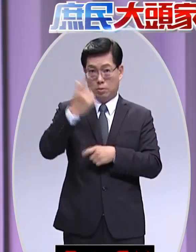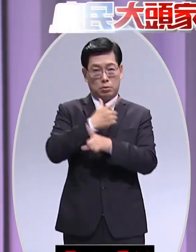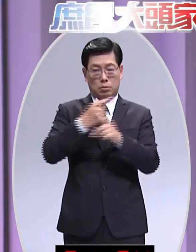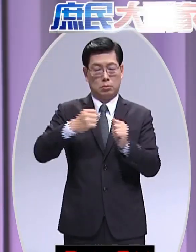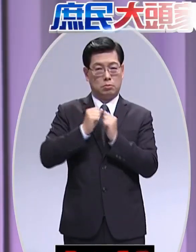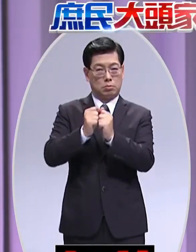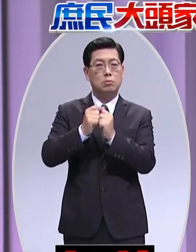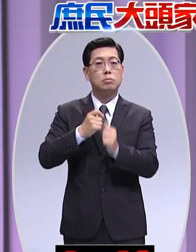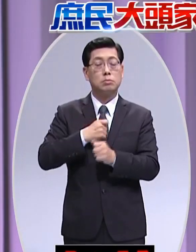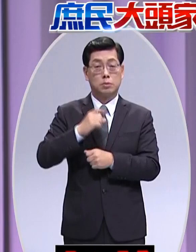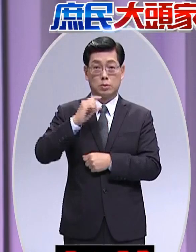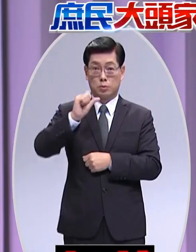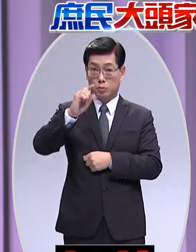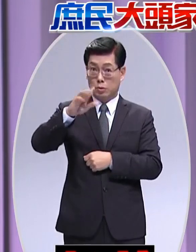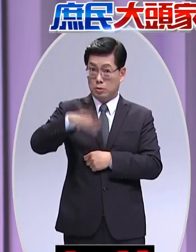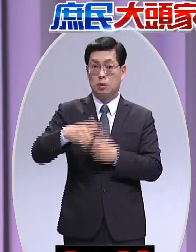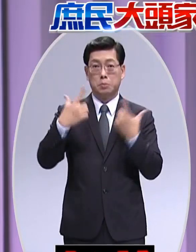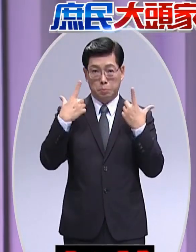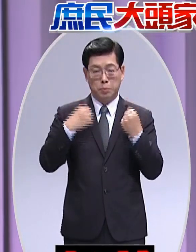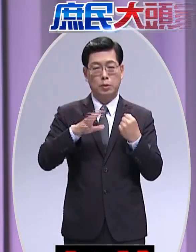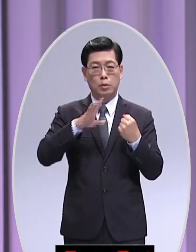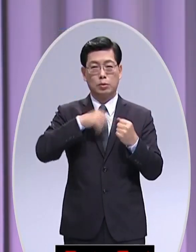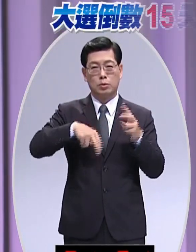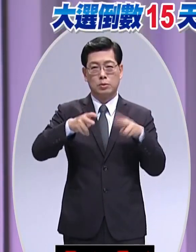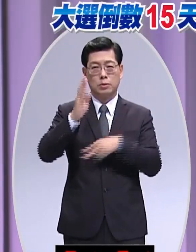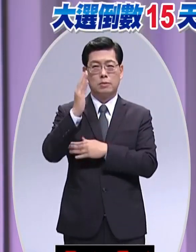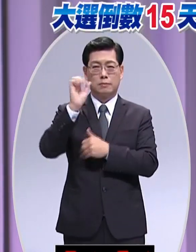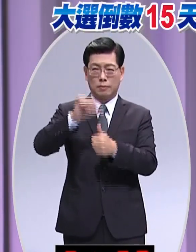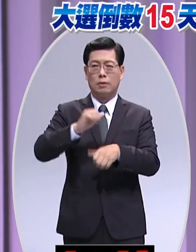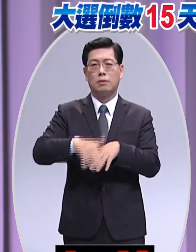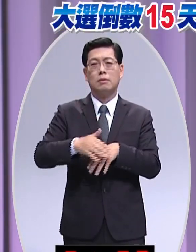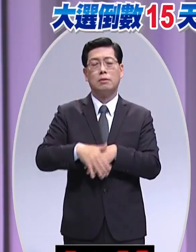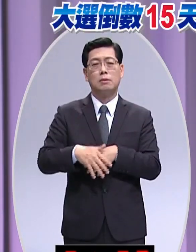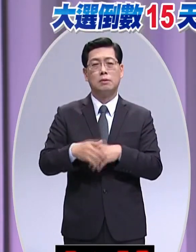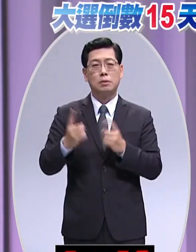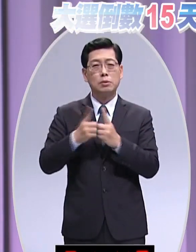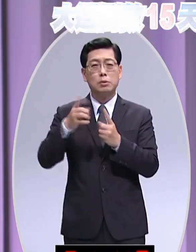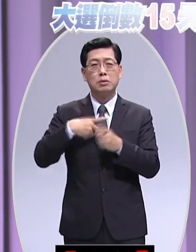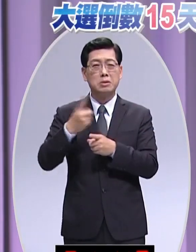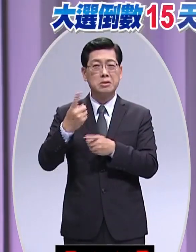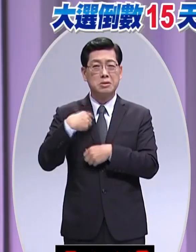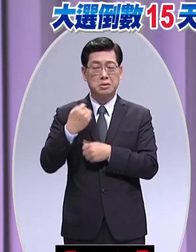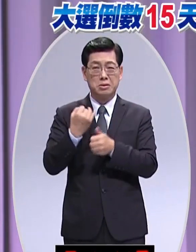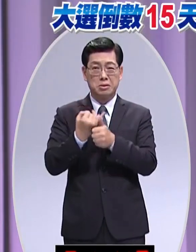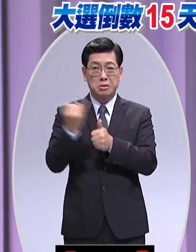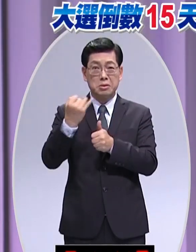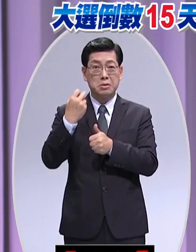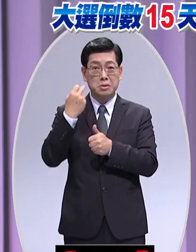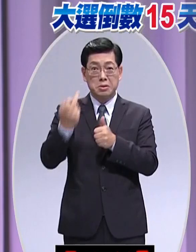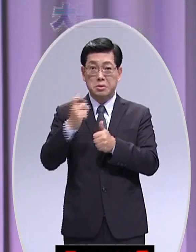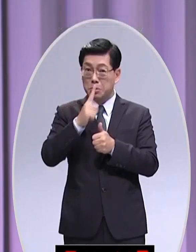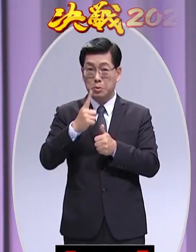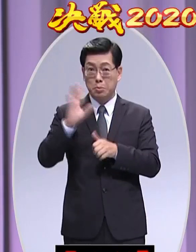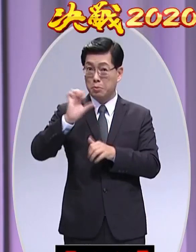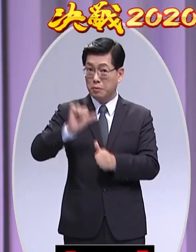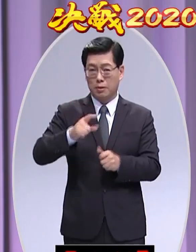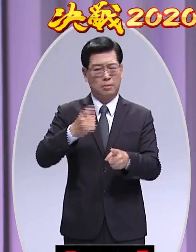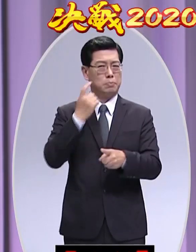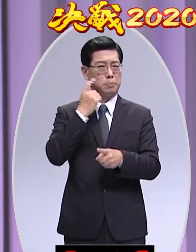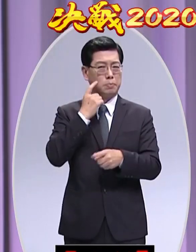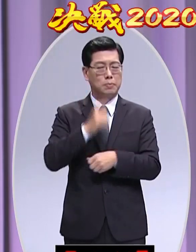有刑责，而5克以下本来就有行政罚，所以对你七舅讲说不罚，绝对是一个假消